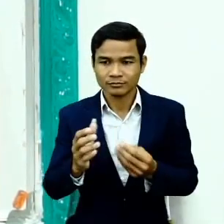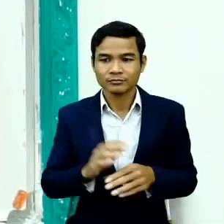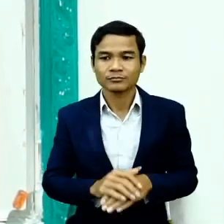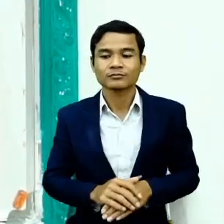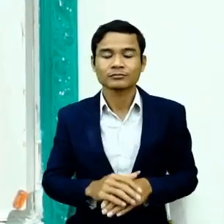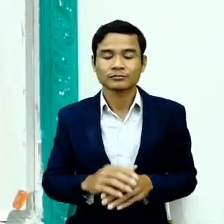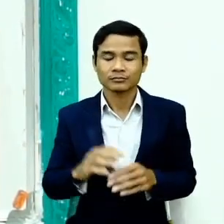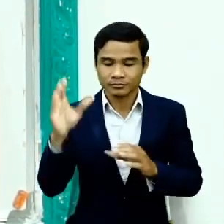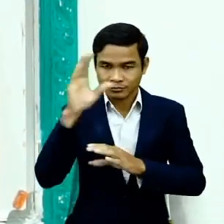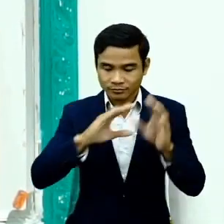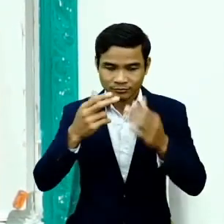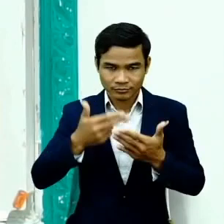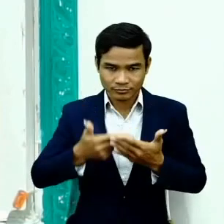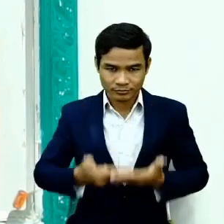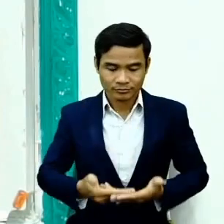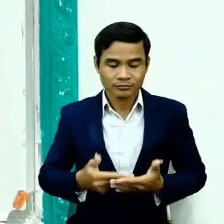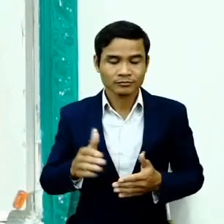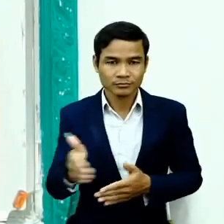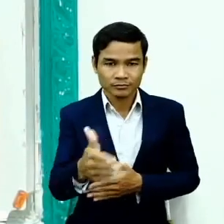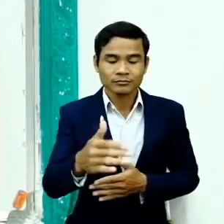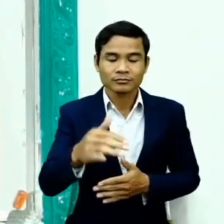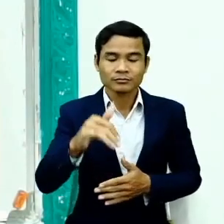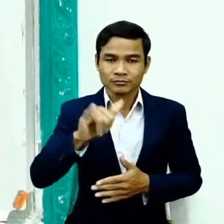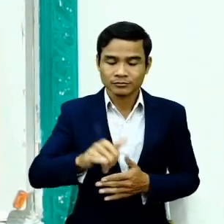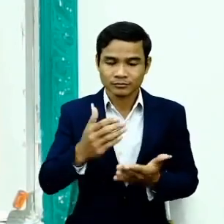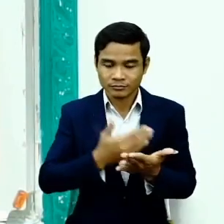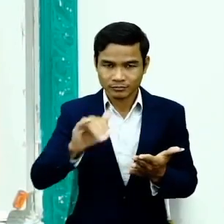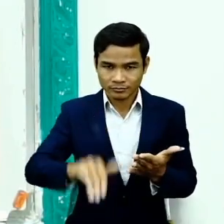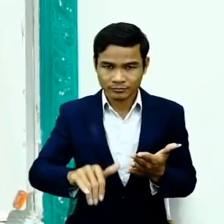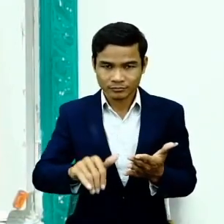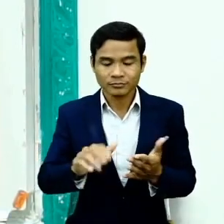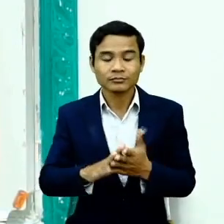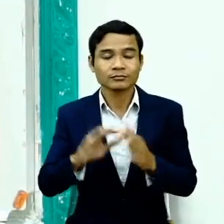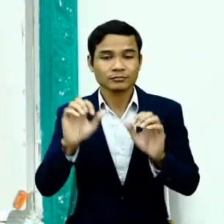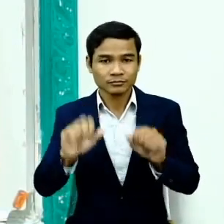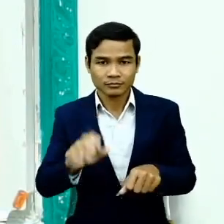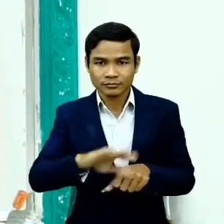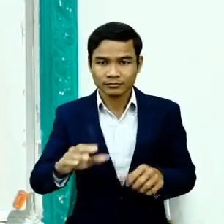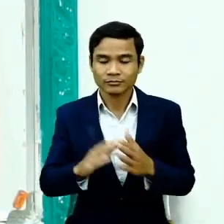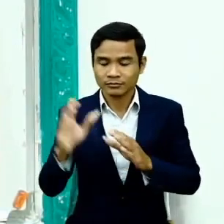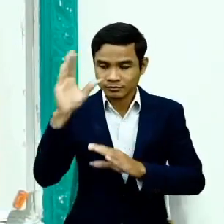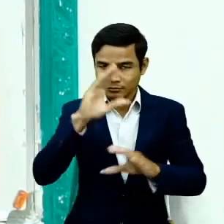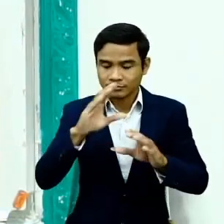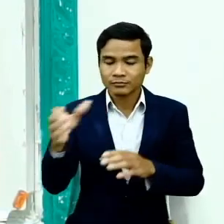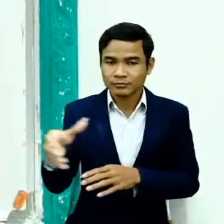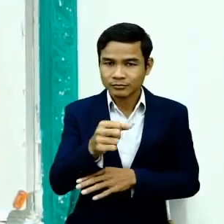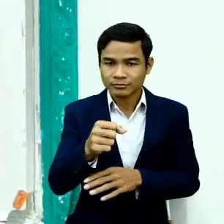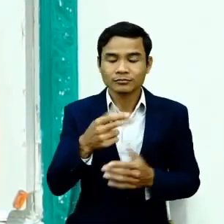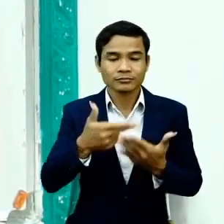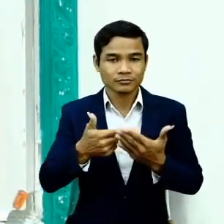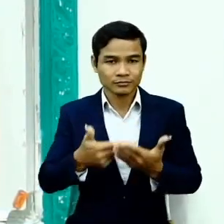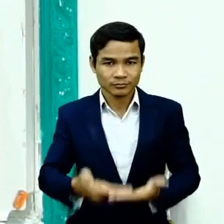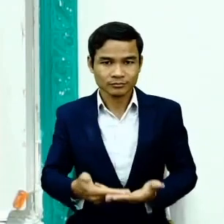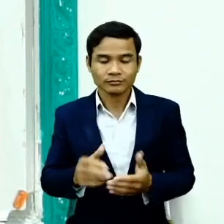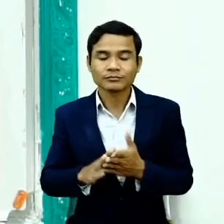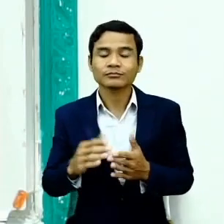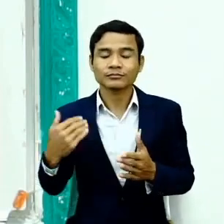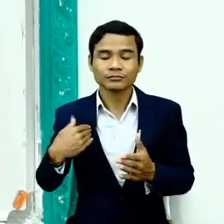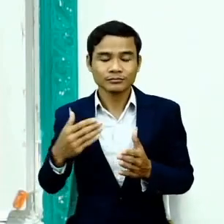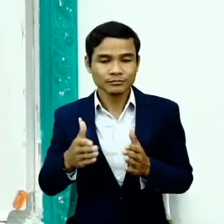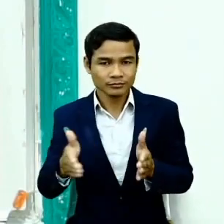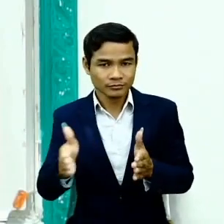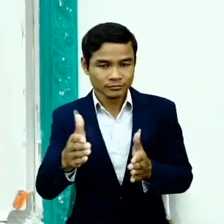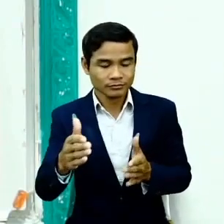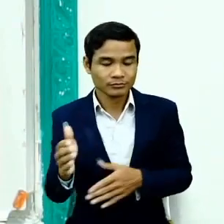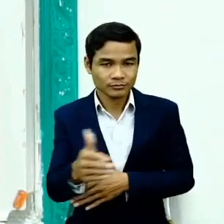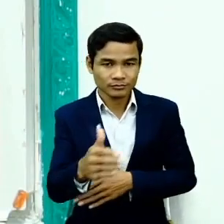trái đàn này sao này hãy đạp bê rốt tùm nguồn trái đàn này sao này bán cái dương dớt chá tùm nguồn trái này khăn ông phra chạp rõ hai buôn